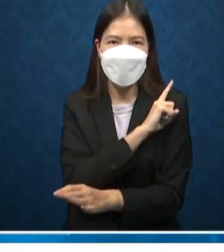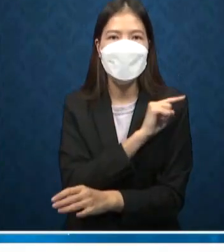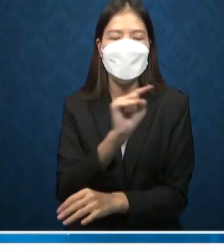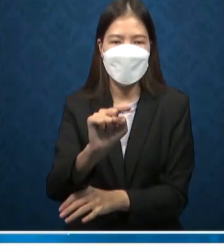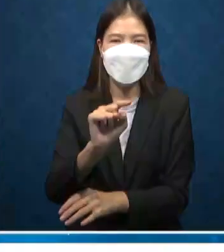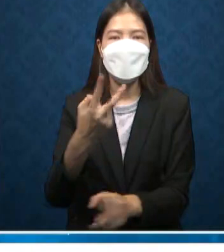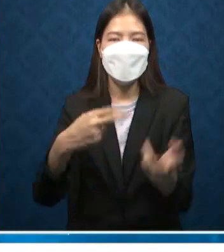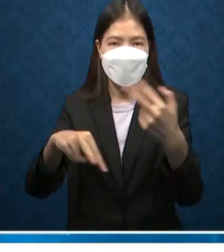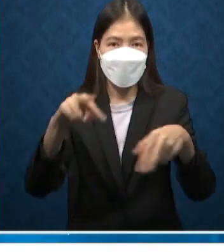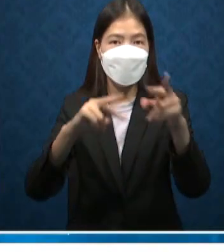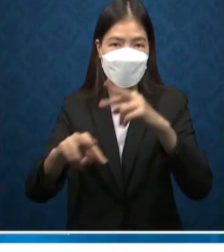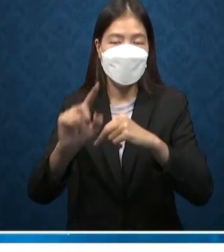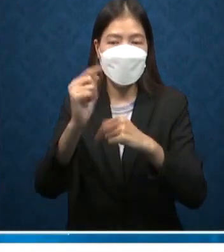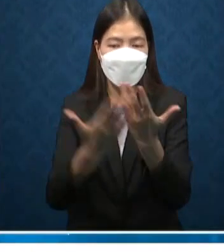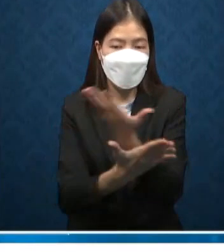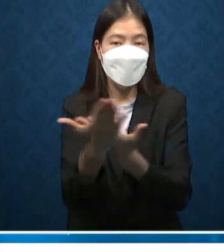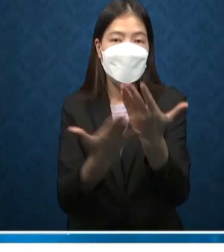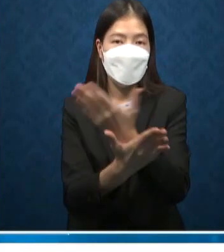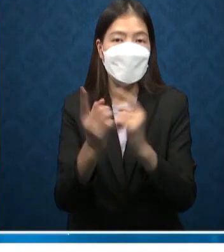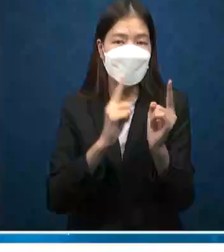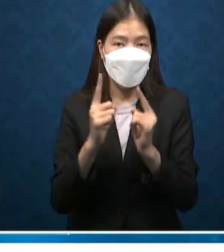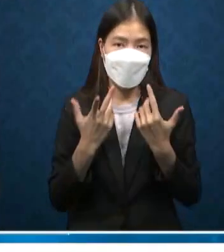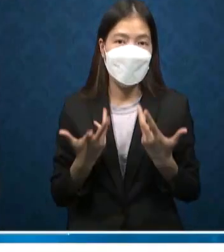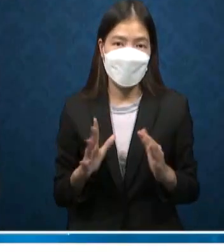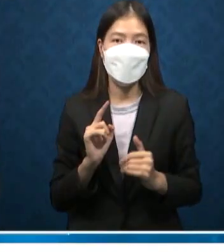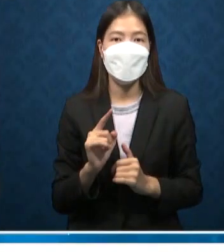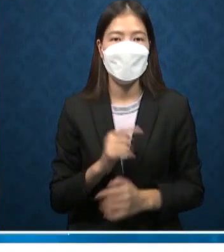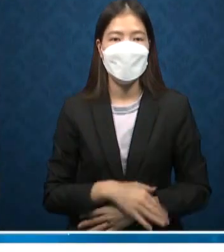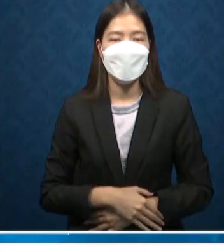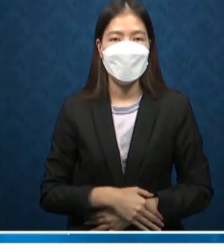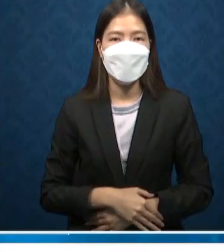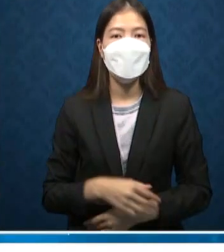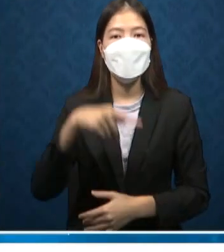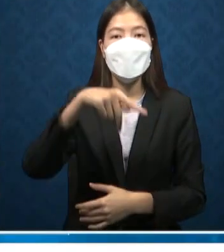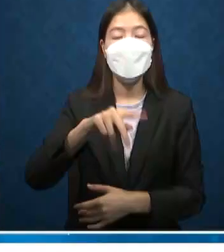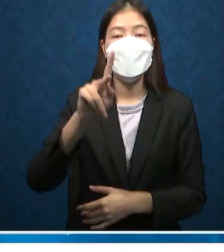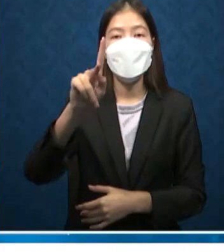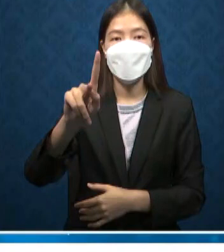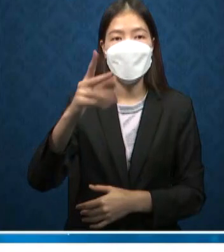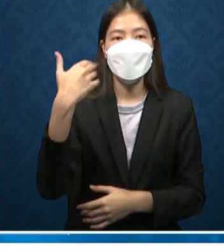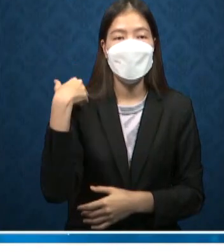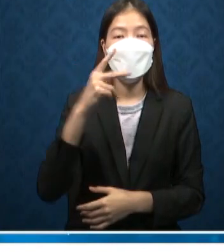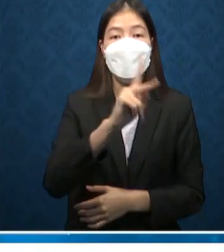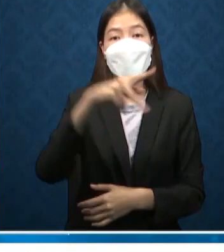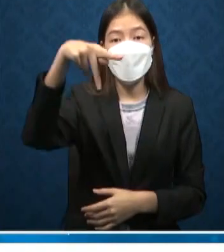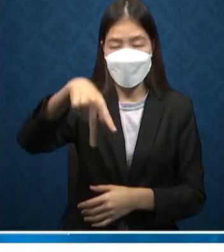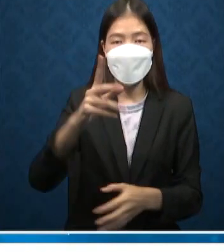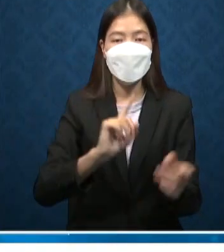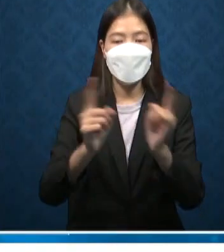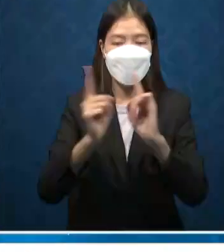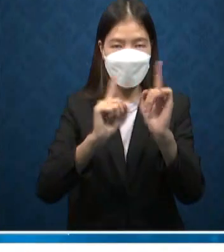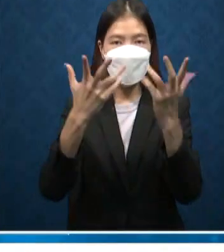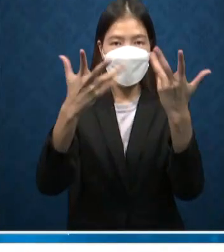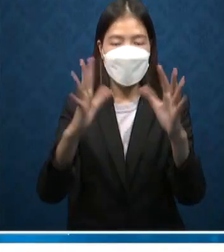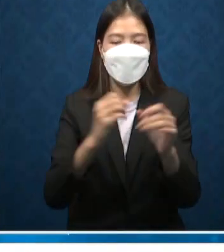ได้หาลือเรื่องนี้ซึ่งเราได้พูดคุยกันอยู่แล้วกับสำนักงานกพ.สำนักงานกพ.ร.ในการที่จะควบคุม